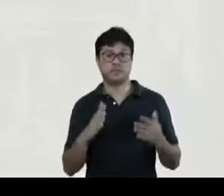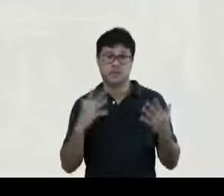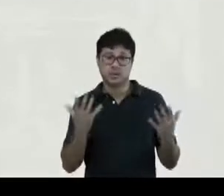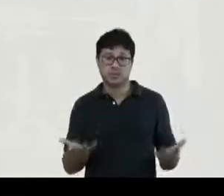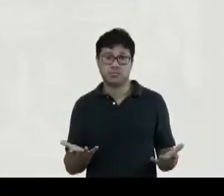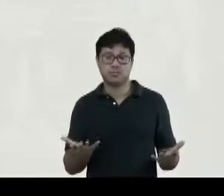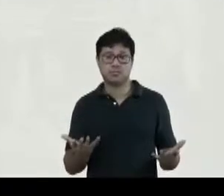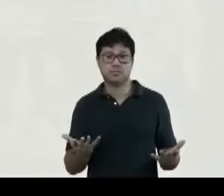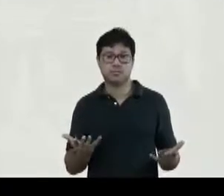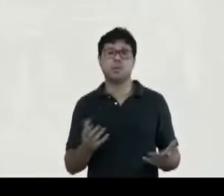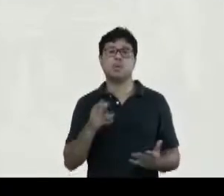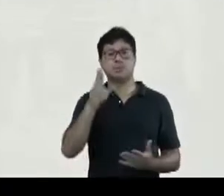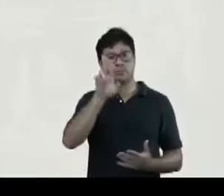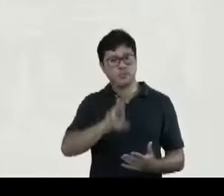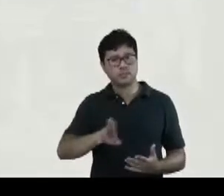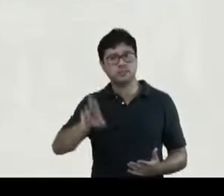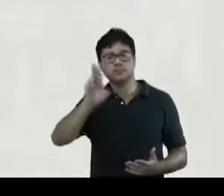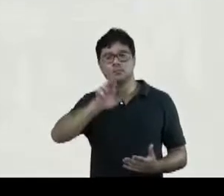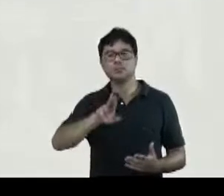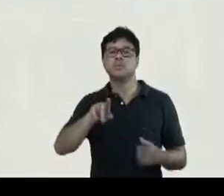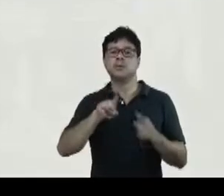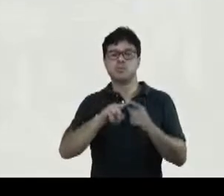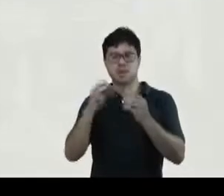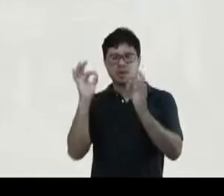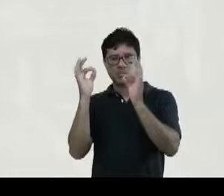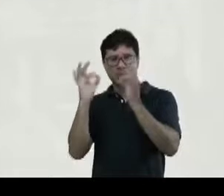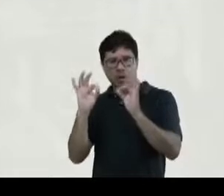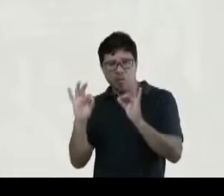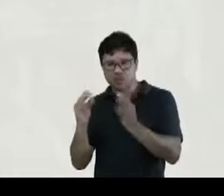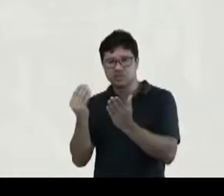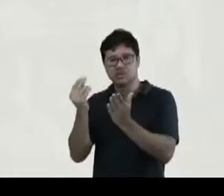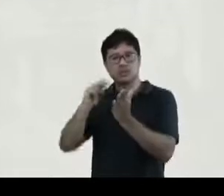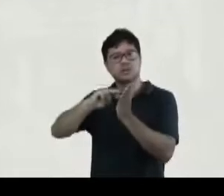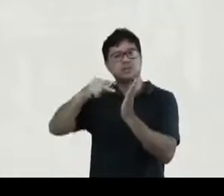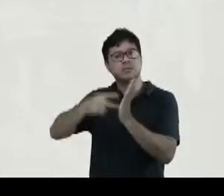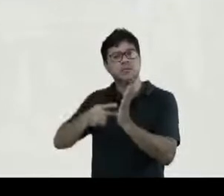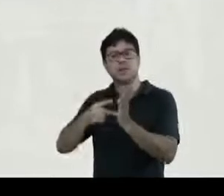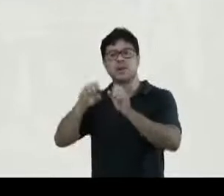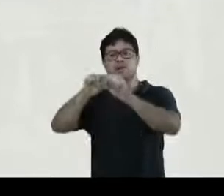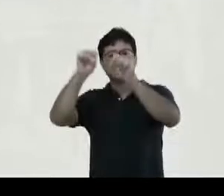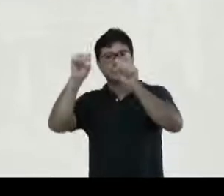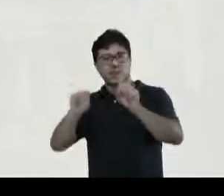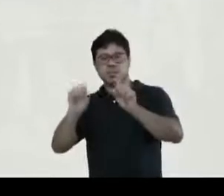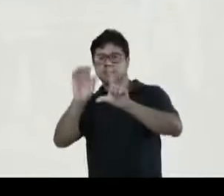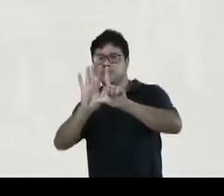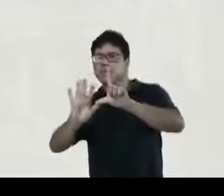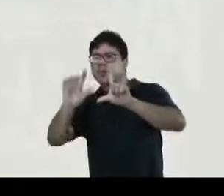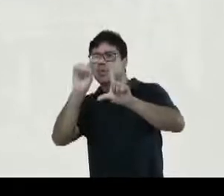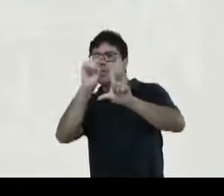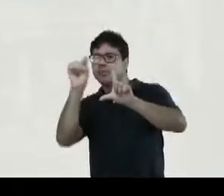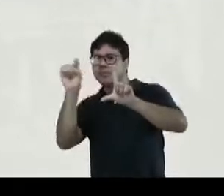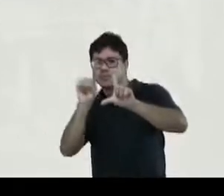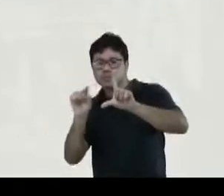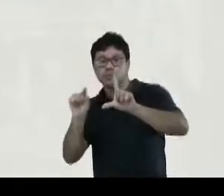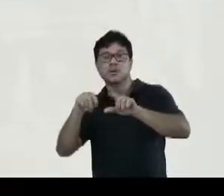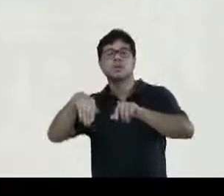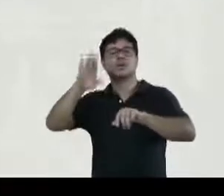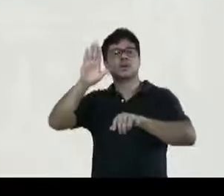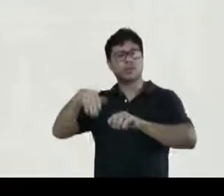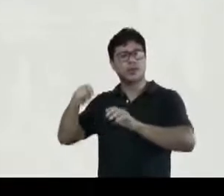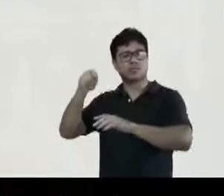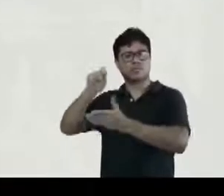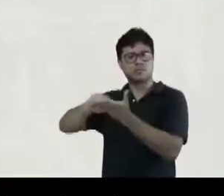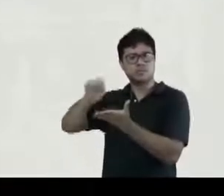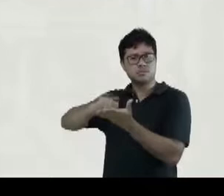definieren. Unter dem Vorzeichen der Digital Humanities wird diese Datenstruktur immer